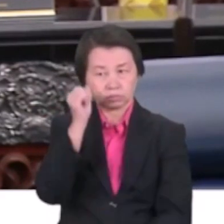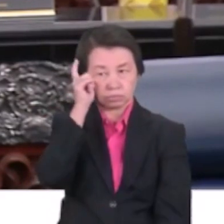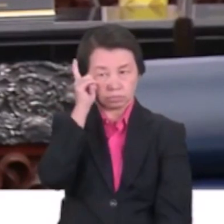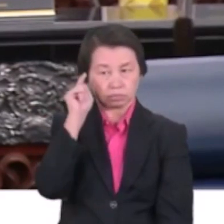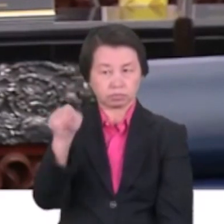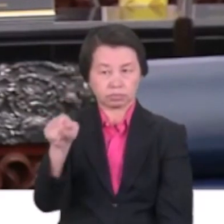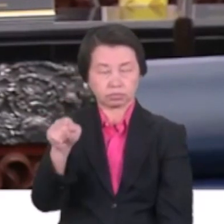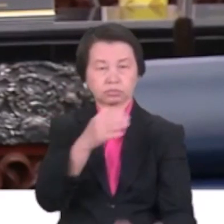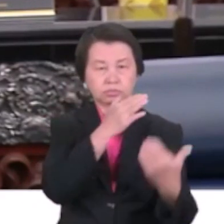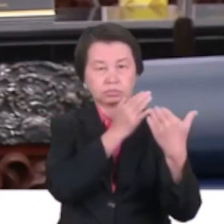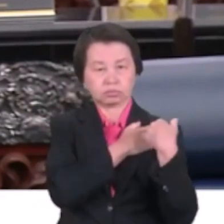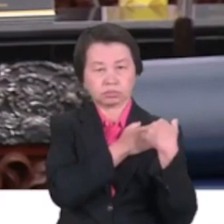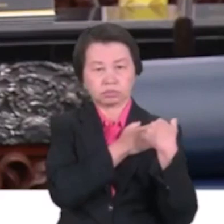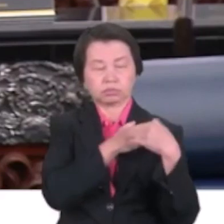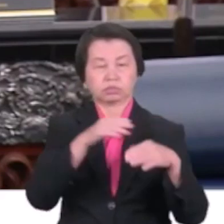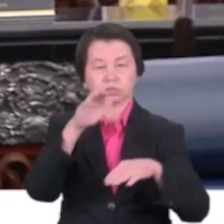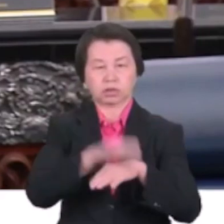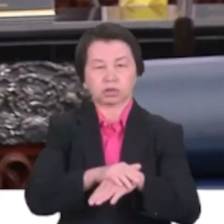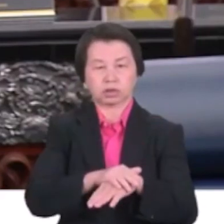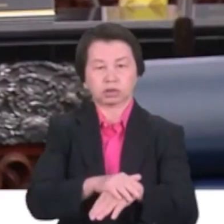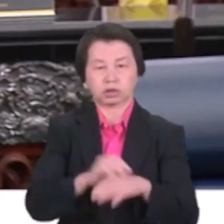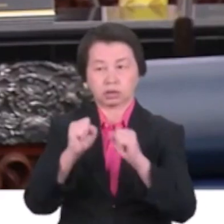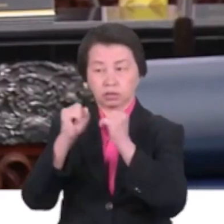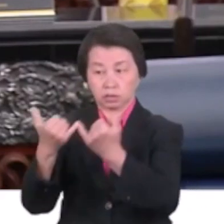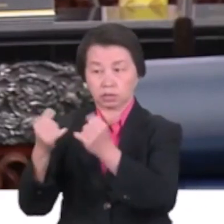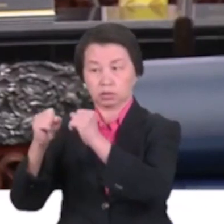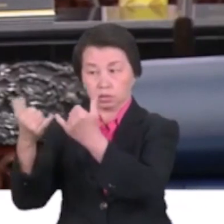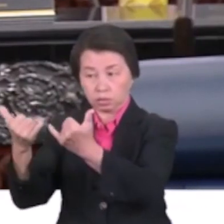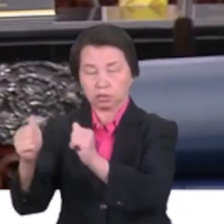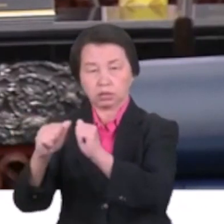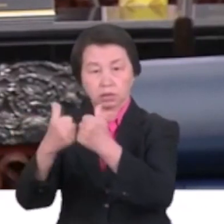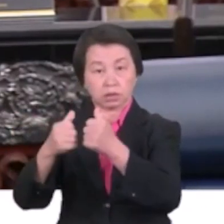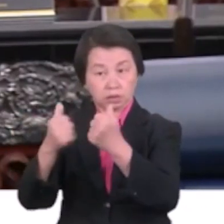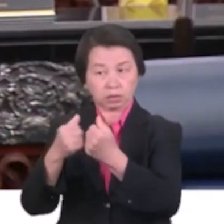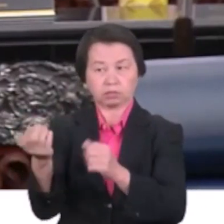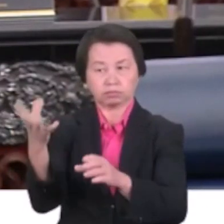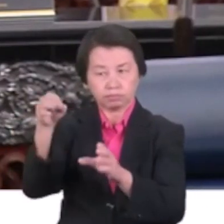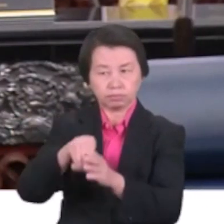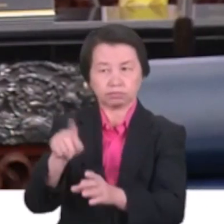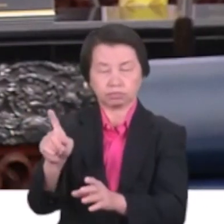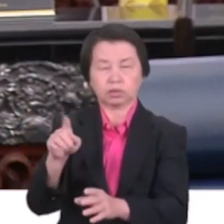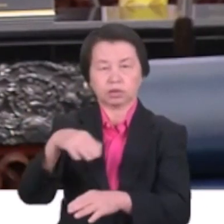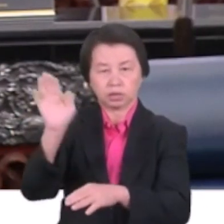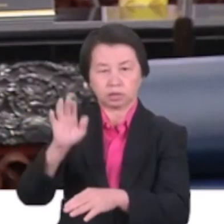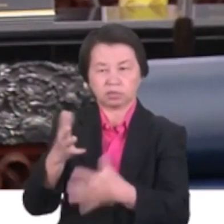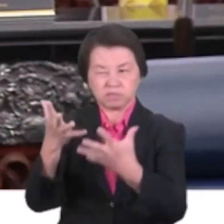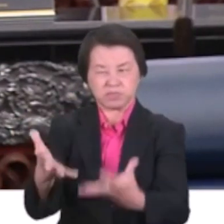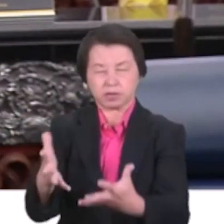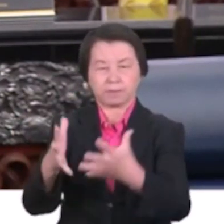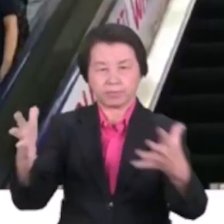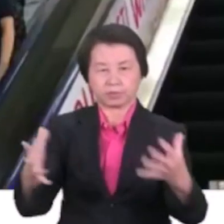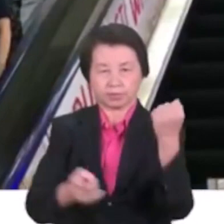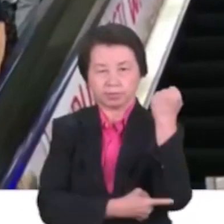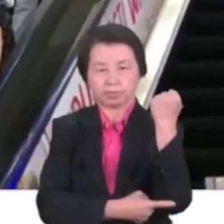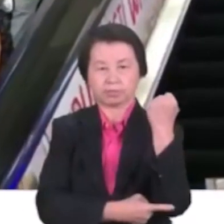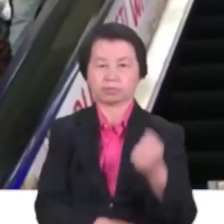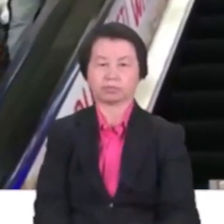tanggungjawab diletakkan di atas syarikat-syarikat dan agensi-agensi terlibat adalah lebih berat dan juga besar.